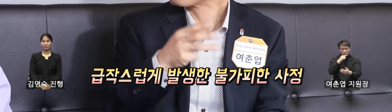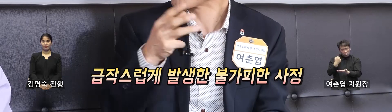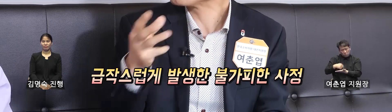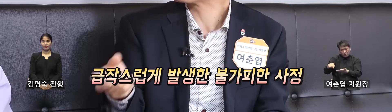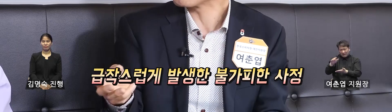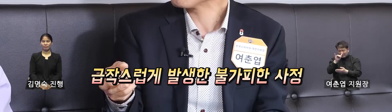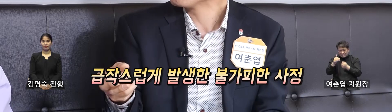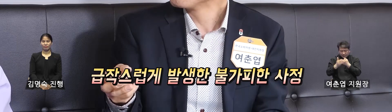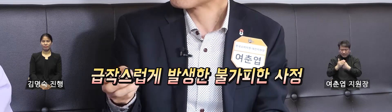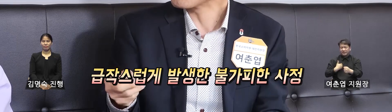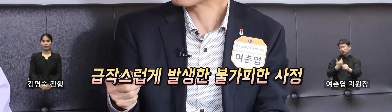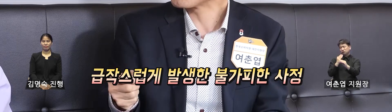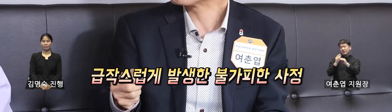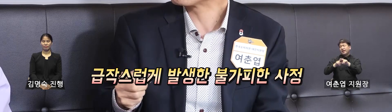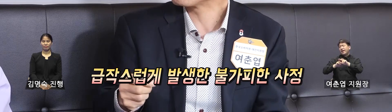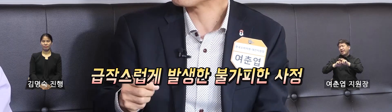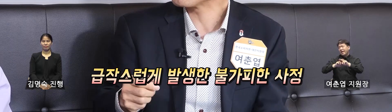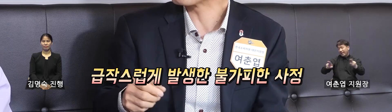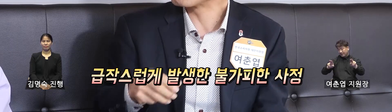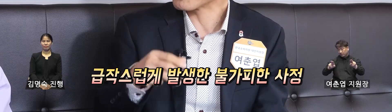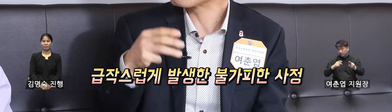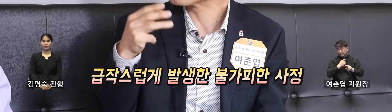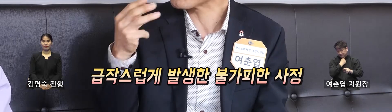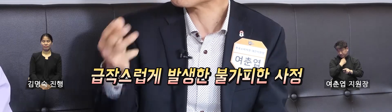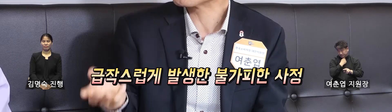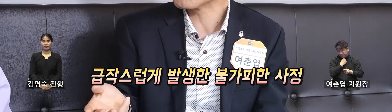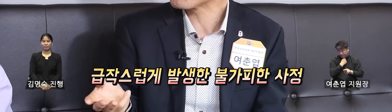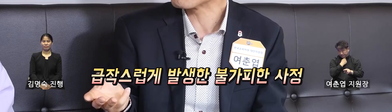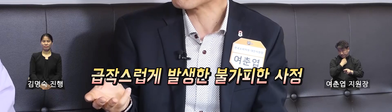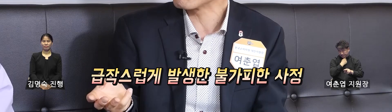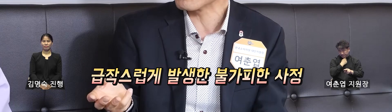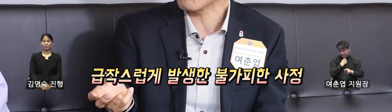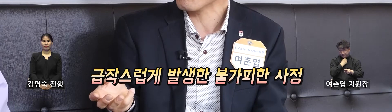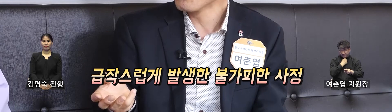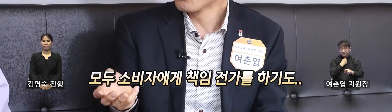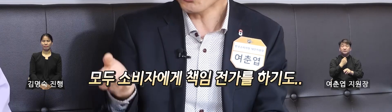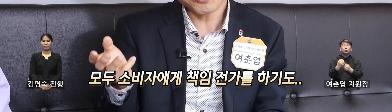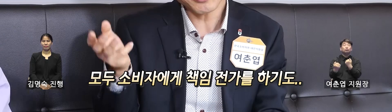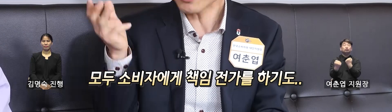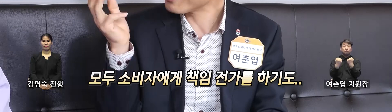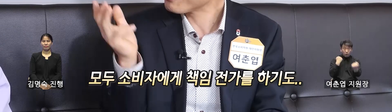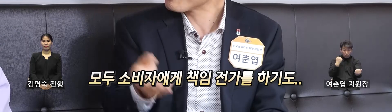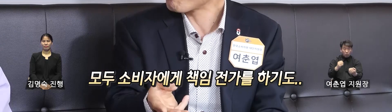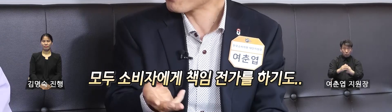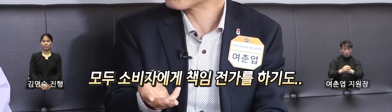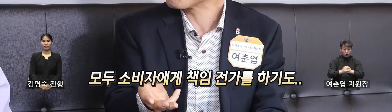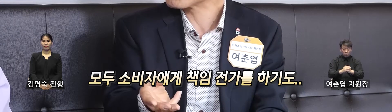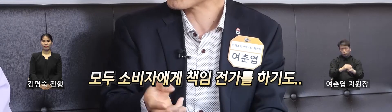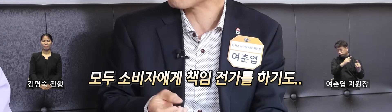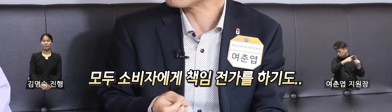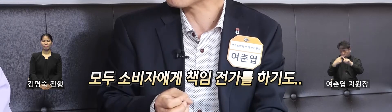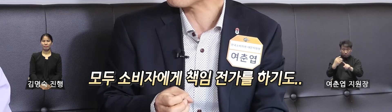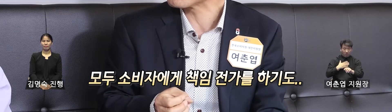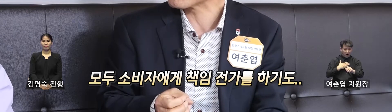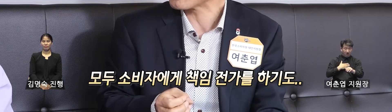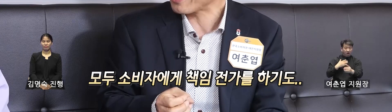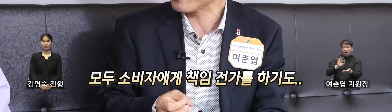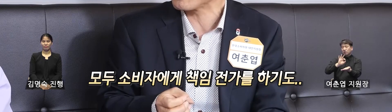뭐 중도 해지나 계약 해제를 해야 될 불가피한 사정이 있음에도 불구하고 소비자에게 일방적으로